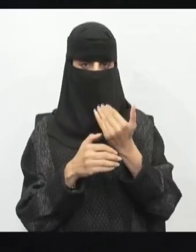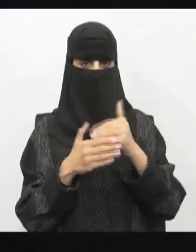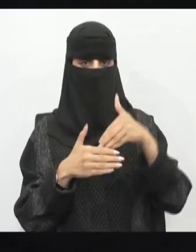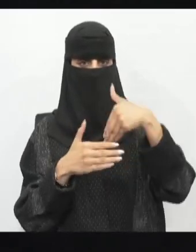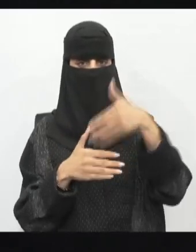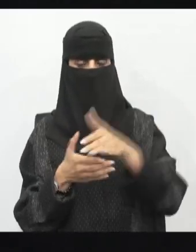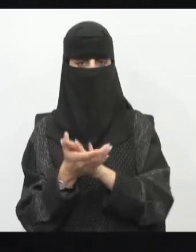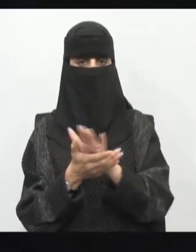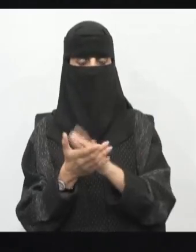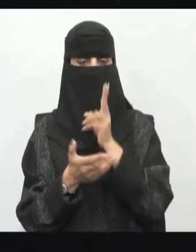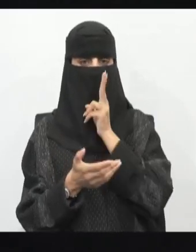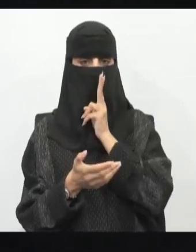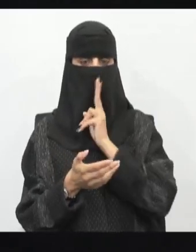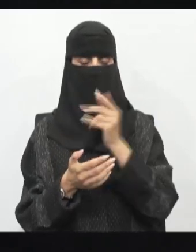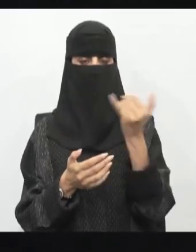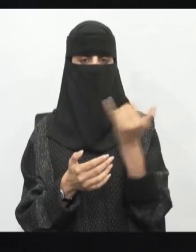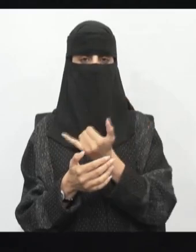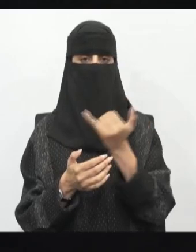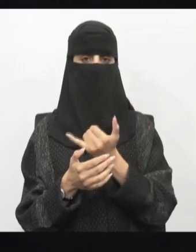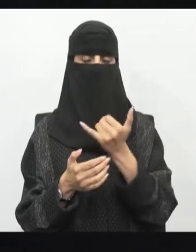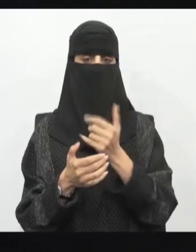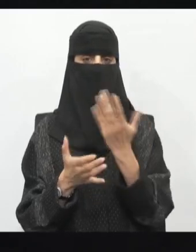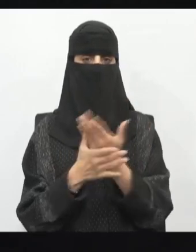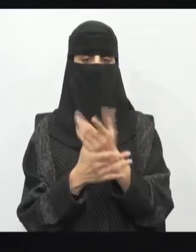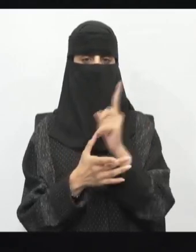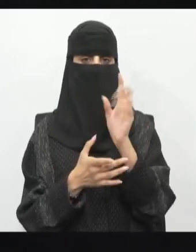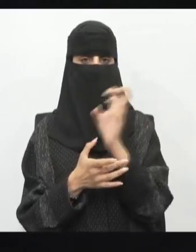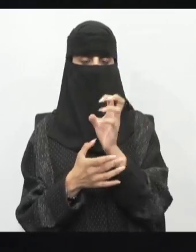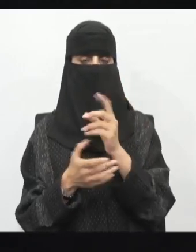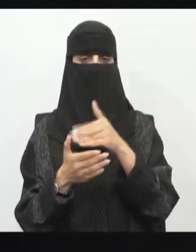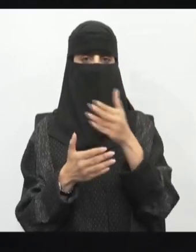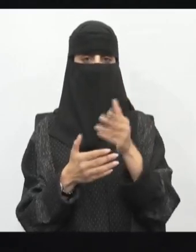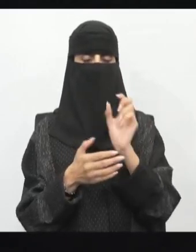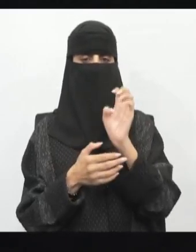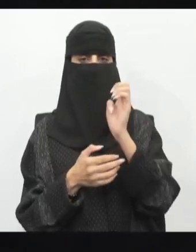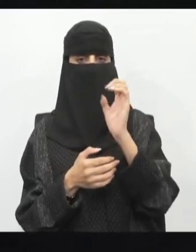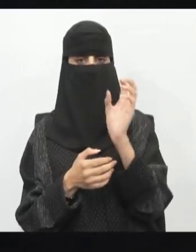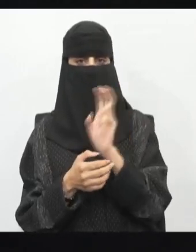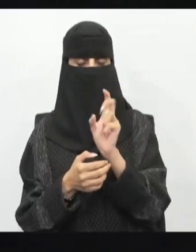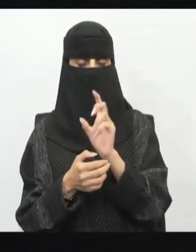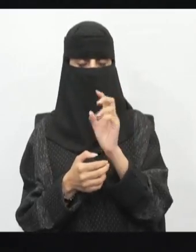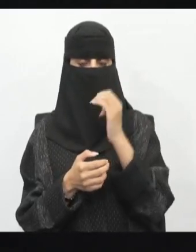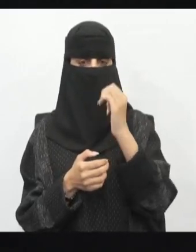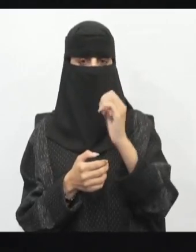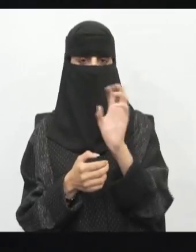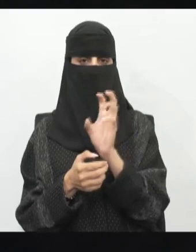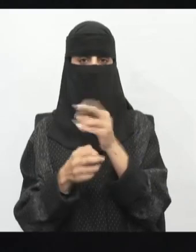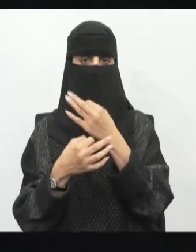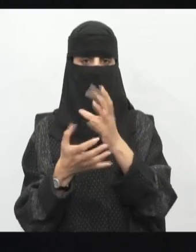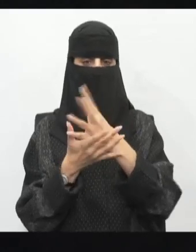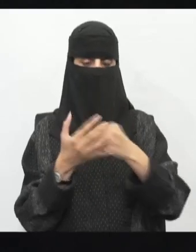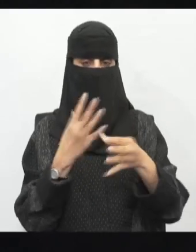فيجب علي ان اغسل الايدي قبل تناول الطعام لازاله البكتيريا والجراثيم العالقه فيها